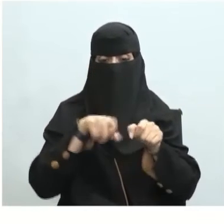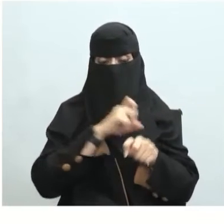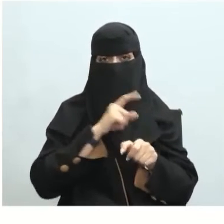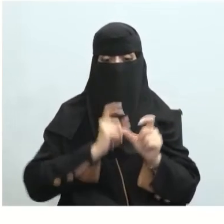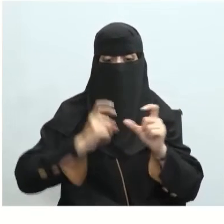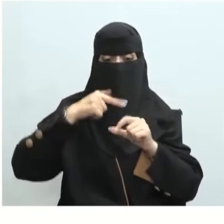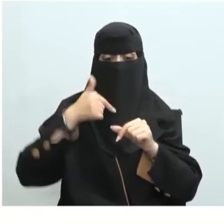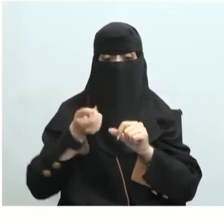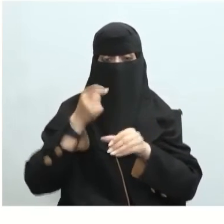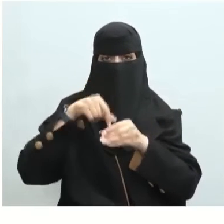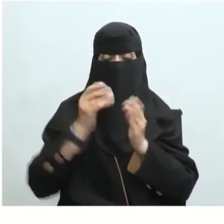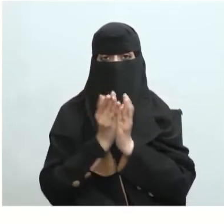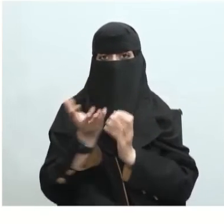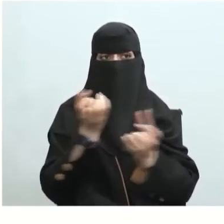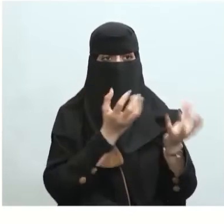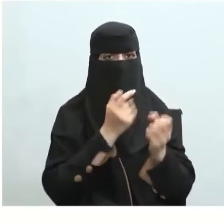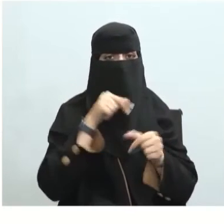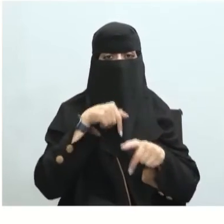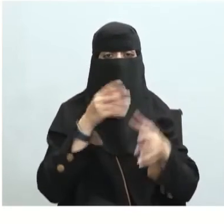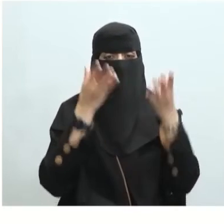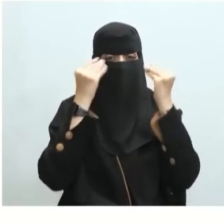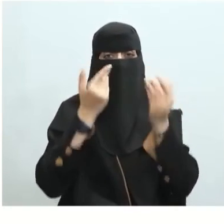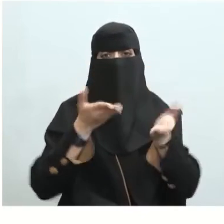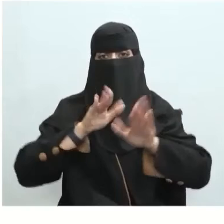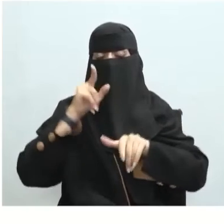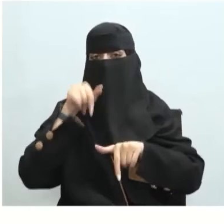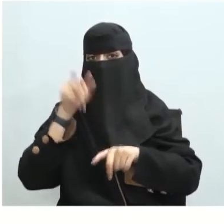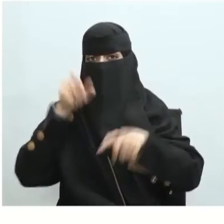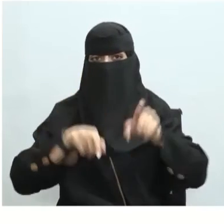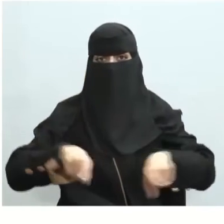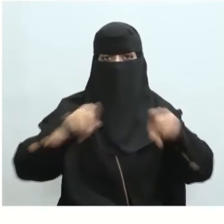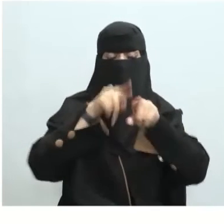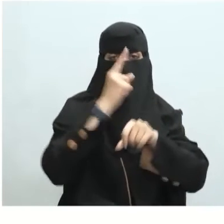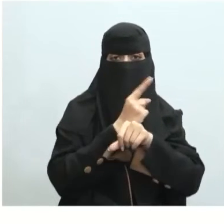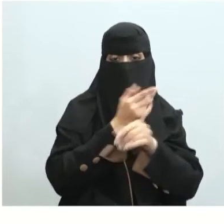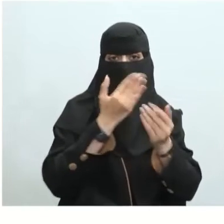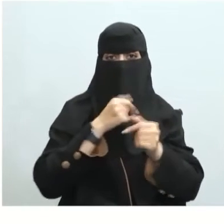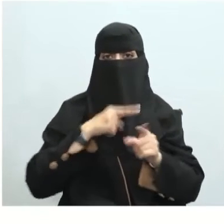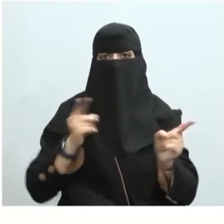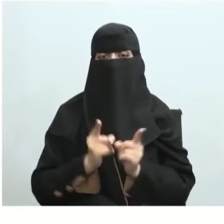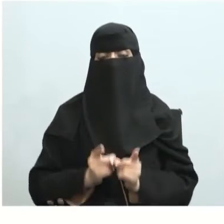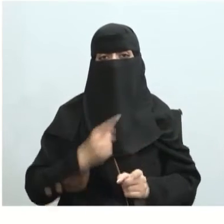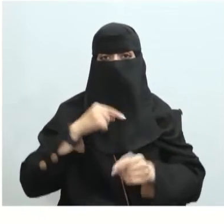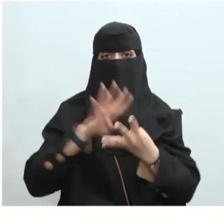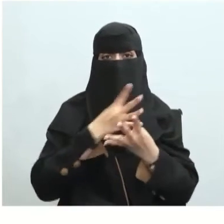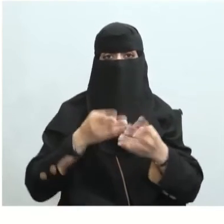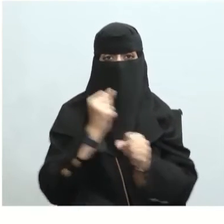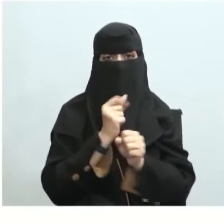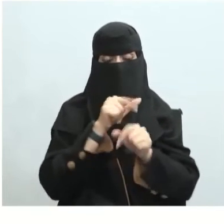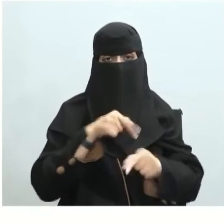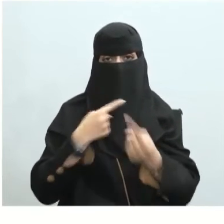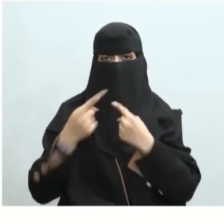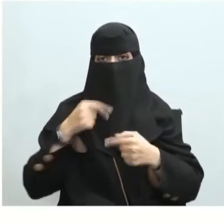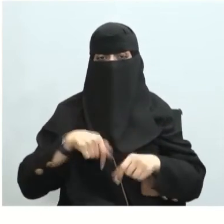معلومات اوفر من زملائكم ومعلمي ثالثا حددوا جدول الاعمال المشكلات التي ستناقشها في اجتماع